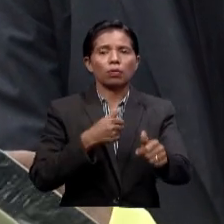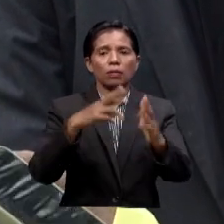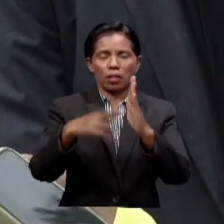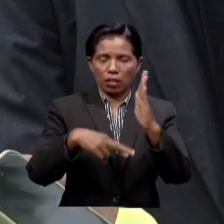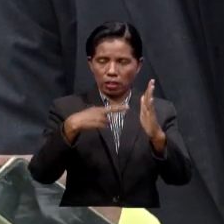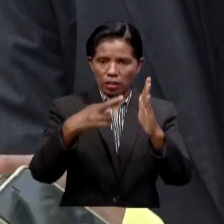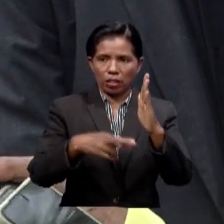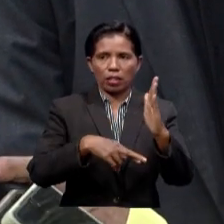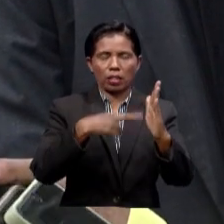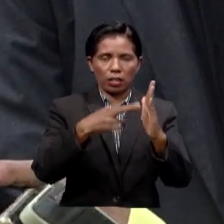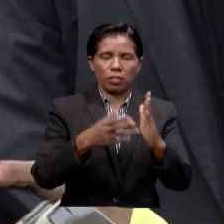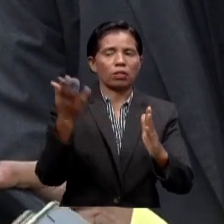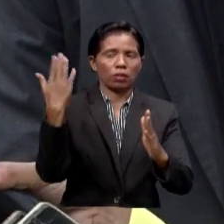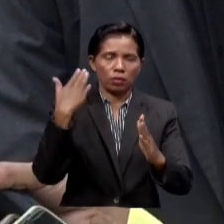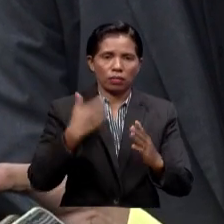yang